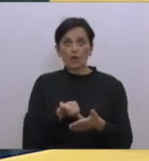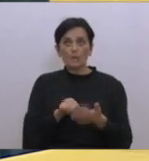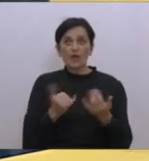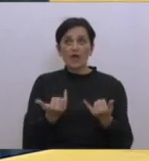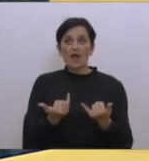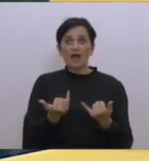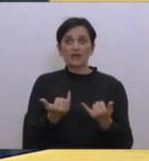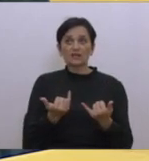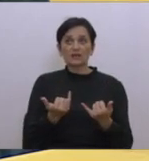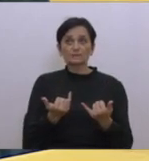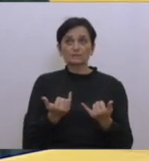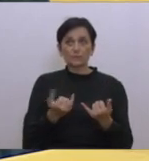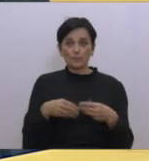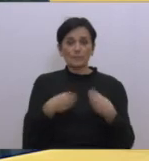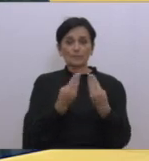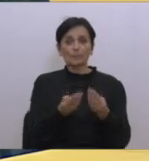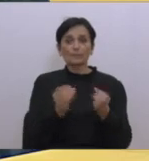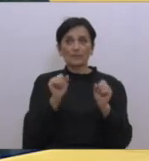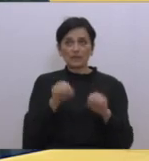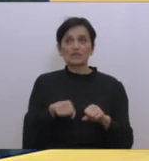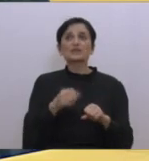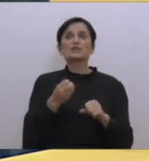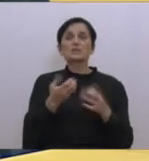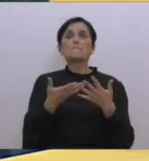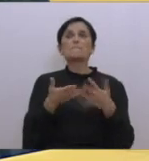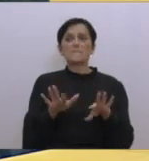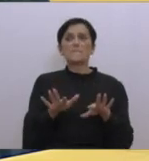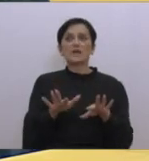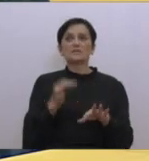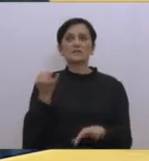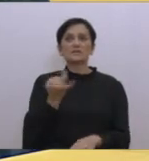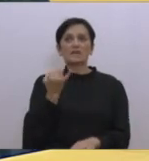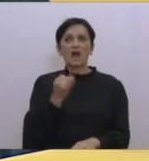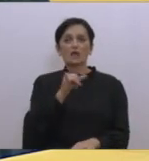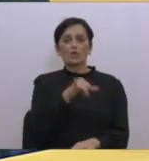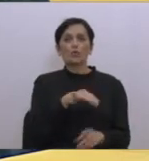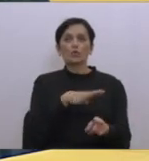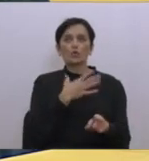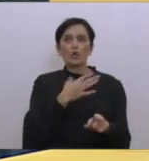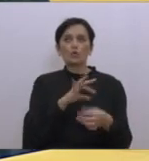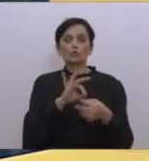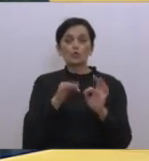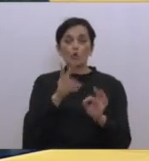ახლა ეძლევა საშუალება რომ კიდევ უფრო მეტი დაინტერესება ქონდეს, იმიტომ რომ კონკრეტულ